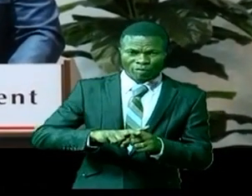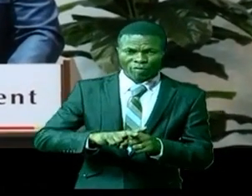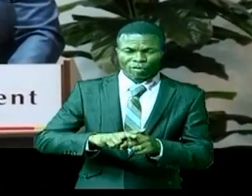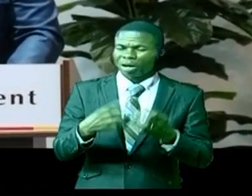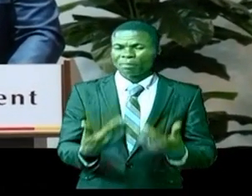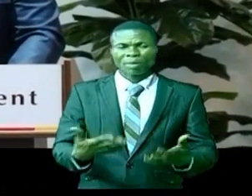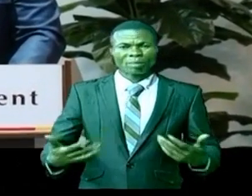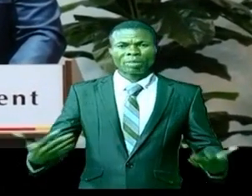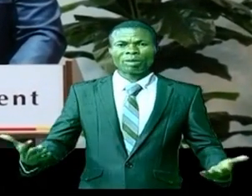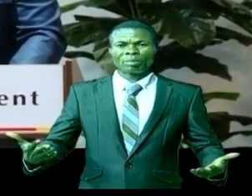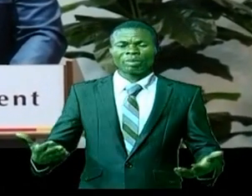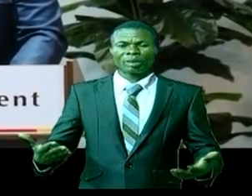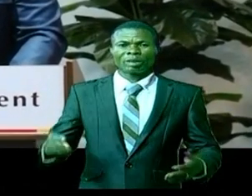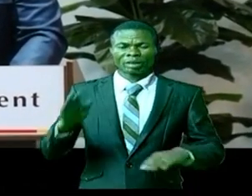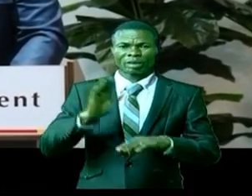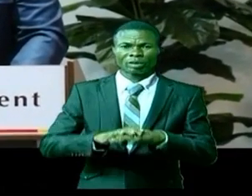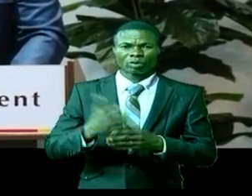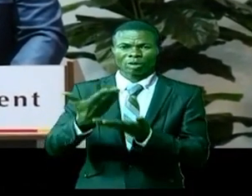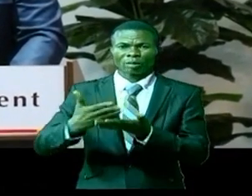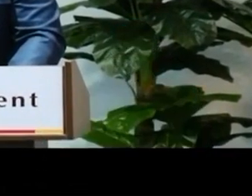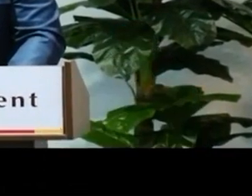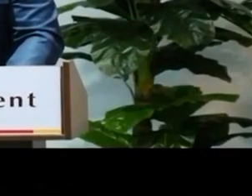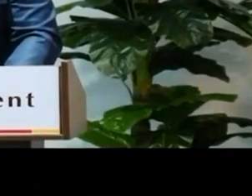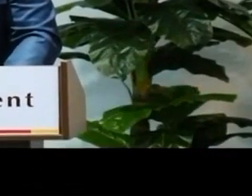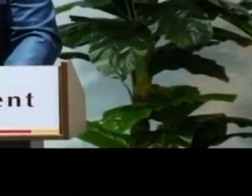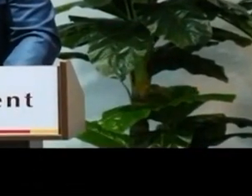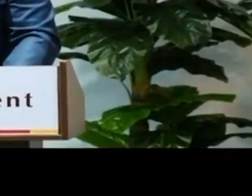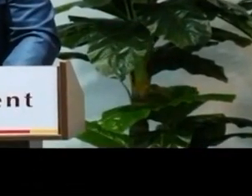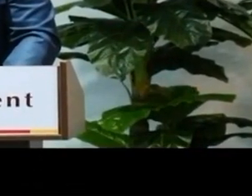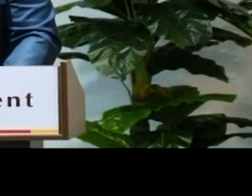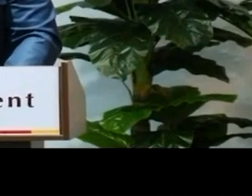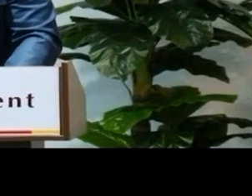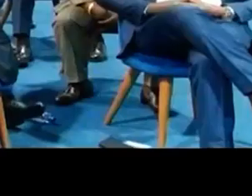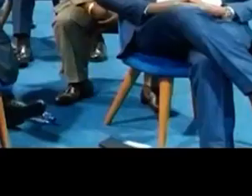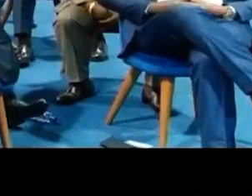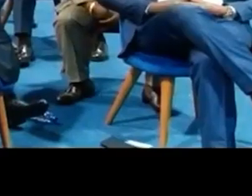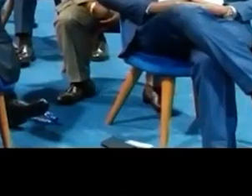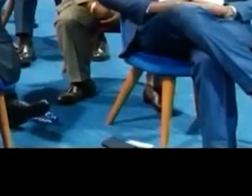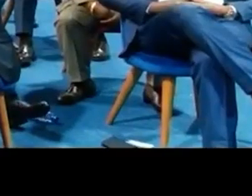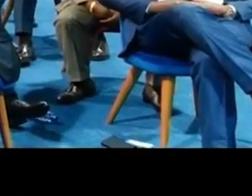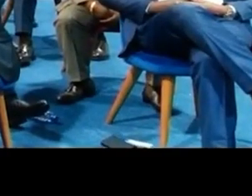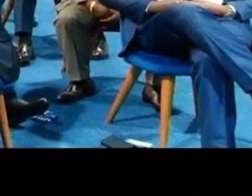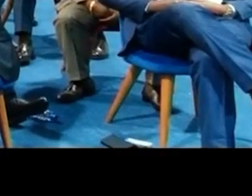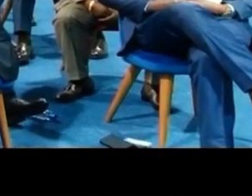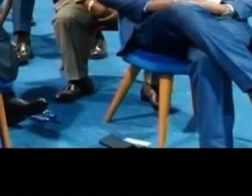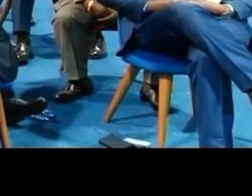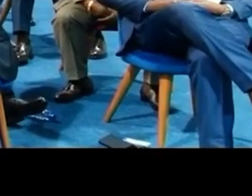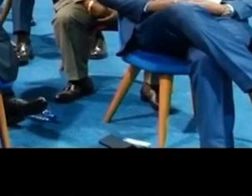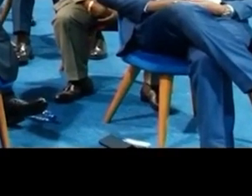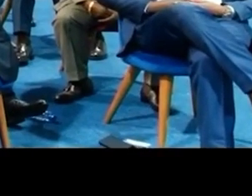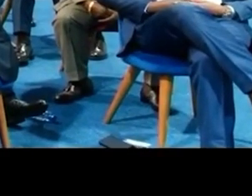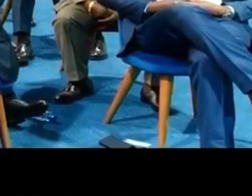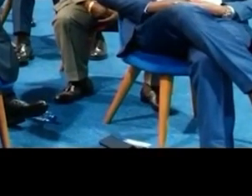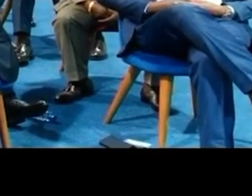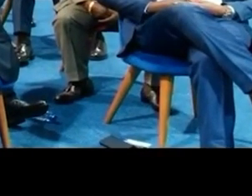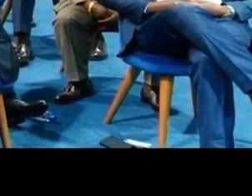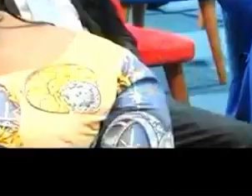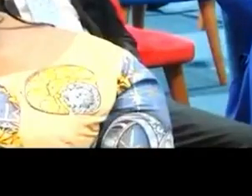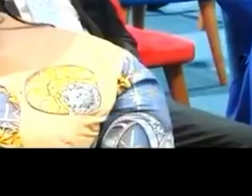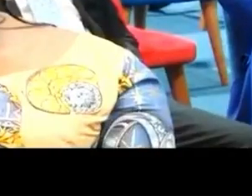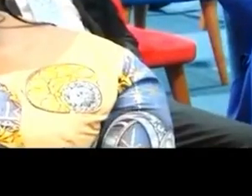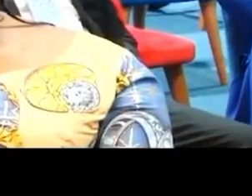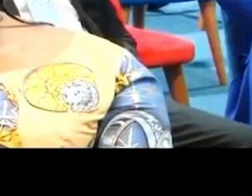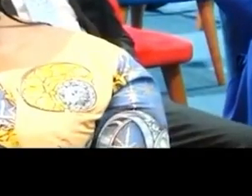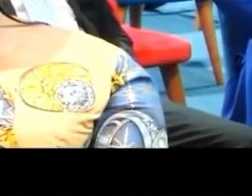inutile et gratuitement violente. Au chapitre du développement de la RDC à partir de la base,